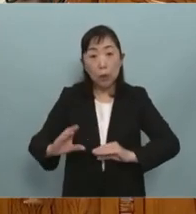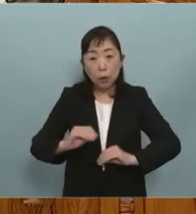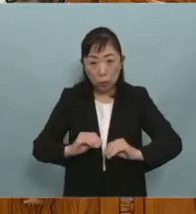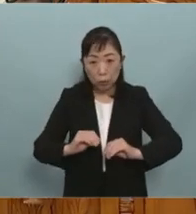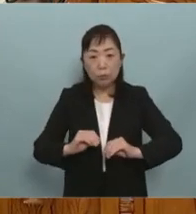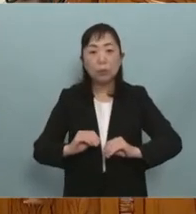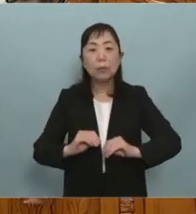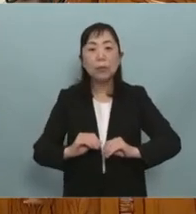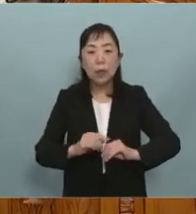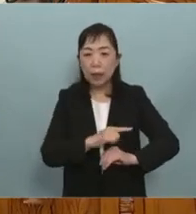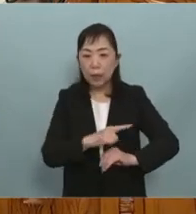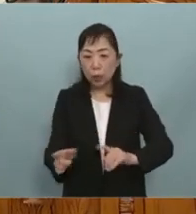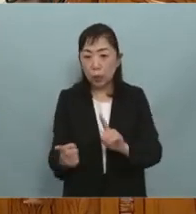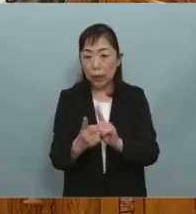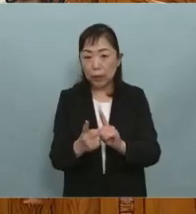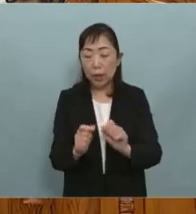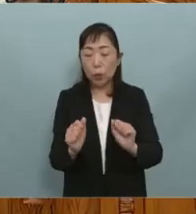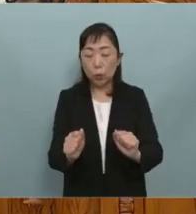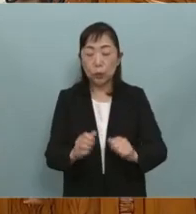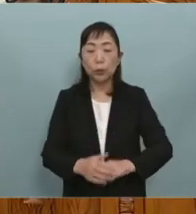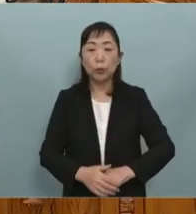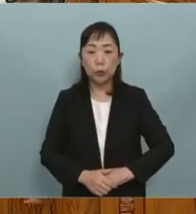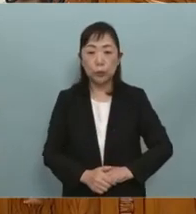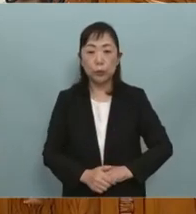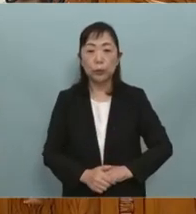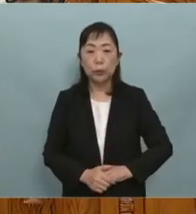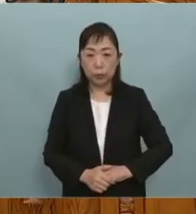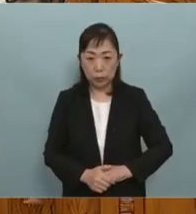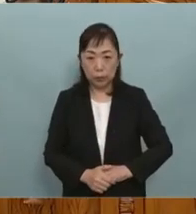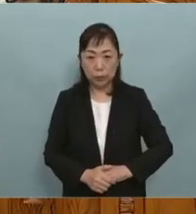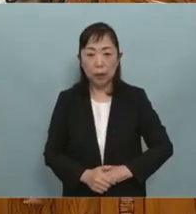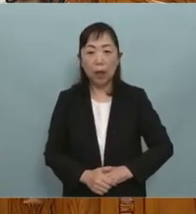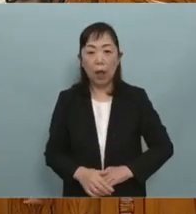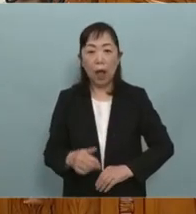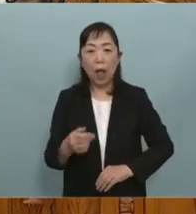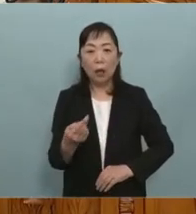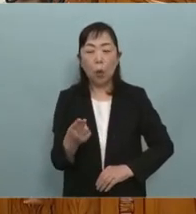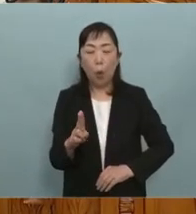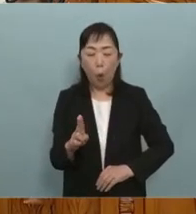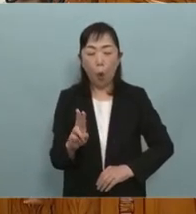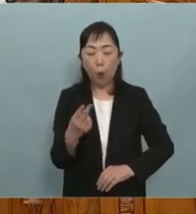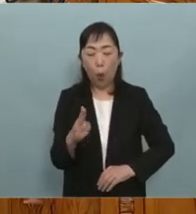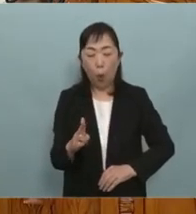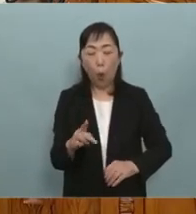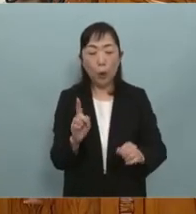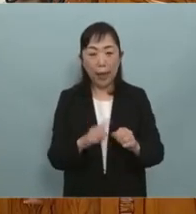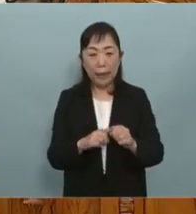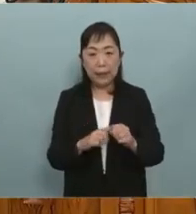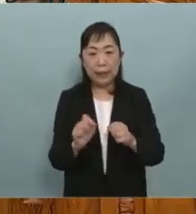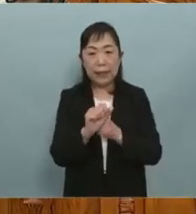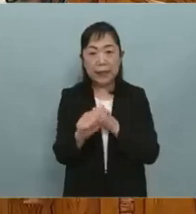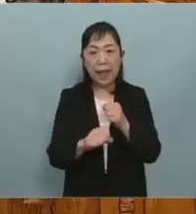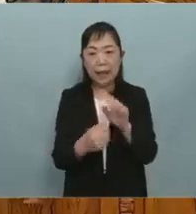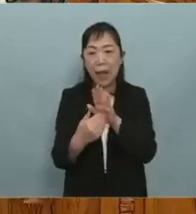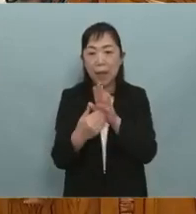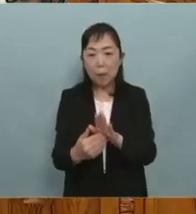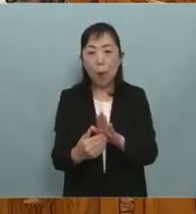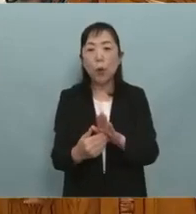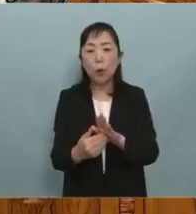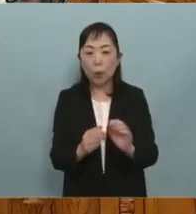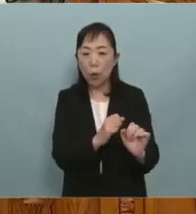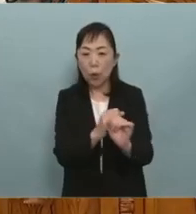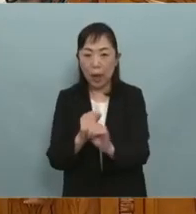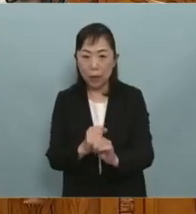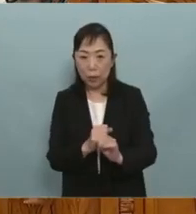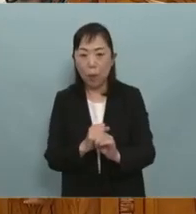対策等を進めます合わせて能動的サイバー防御の導入に向けた検討をさらに加速